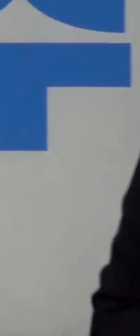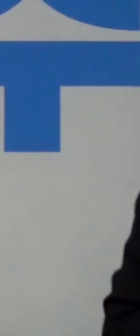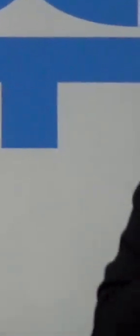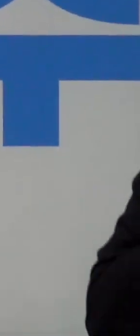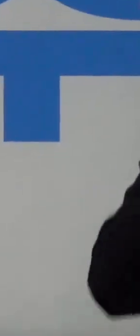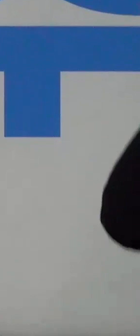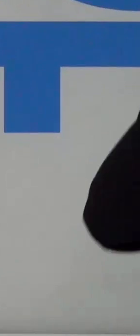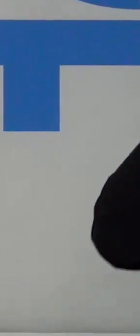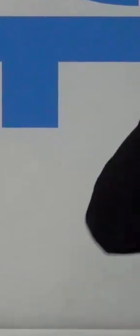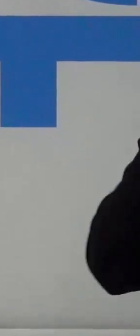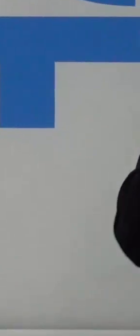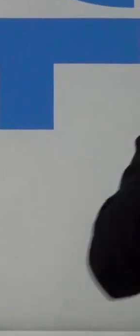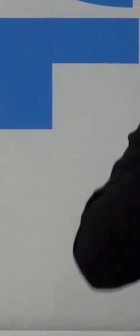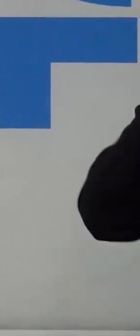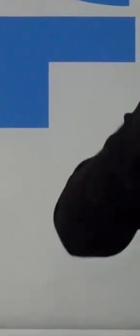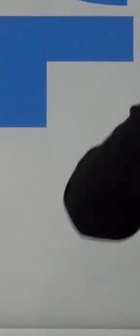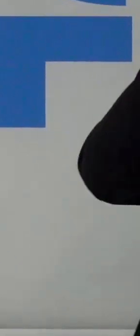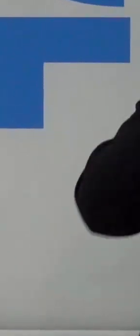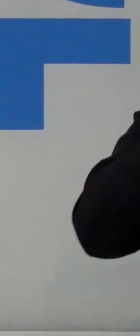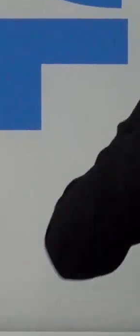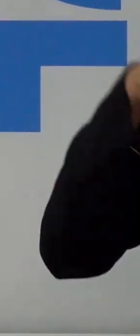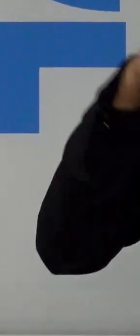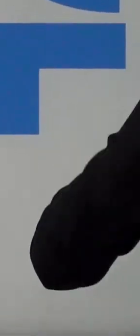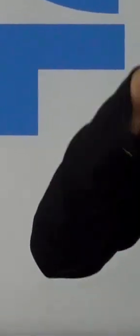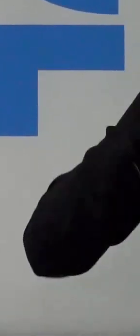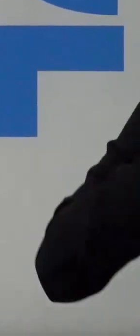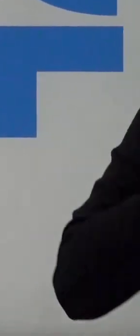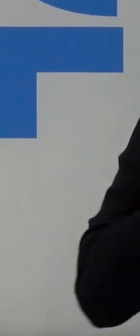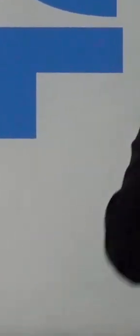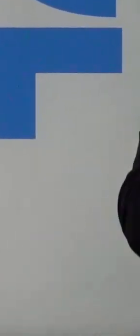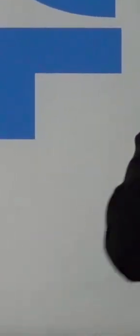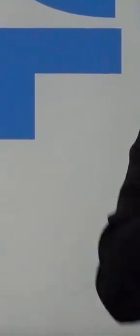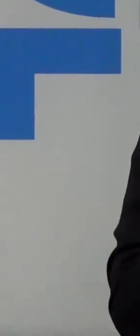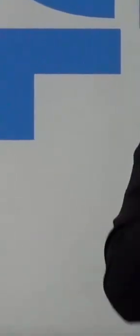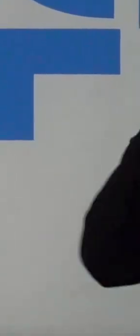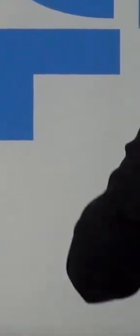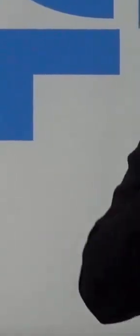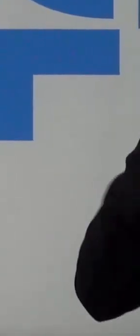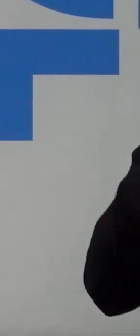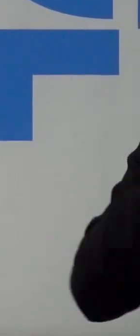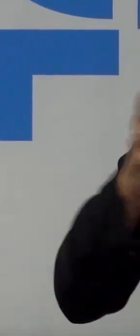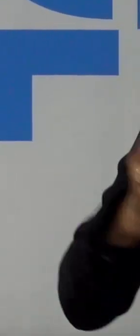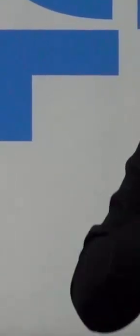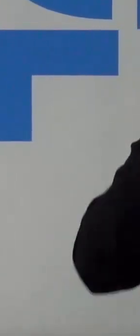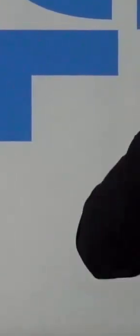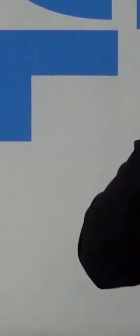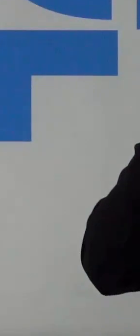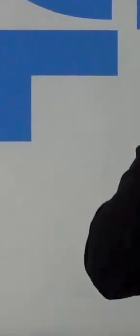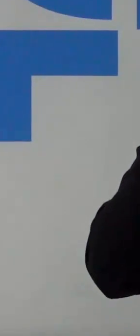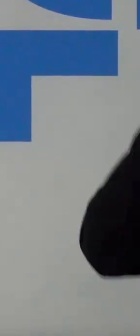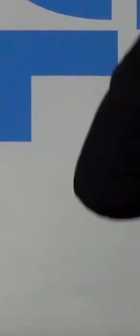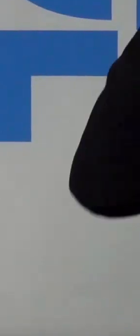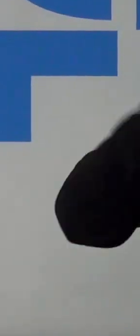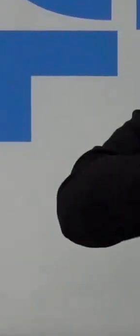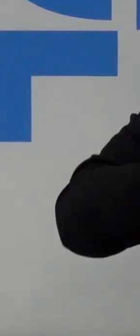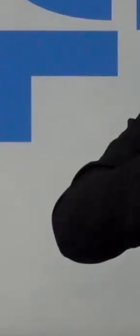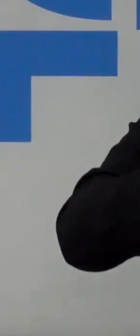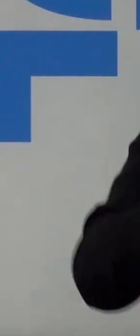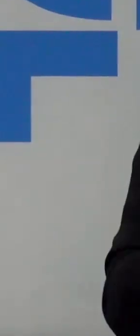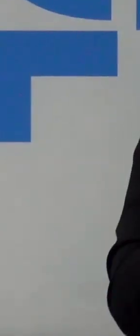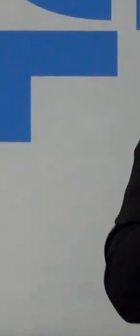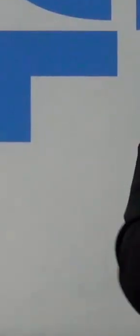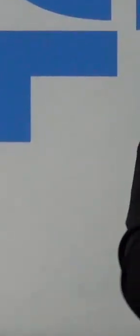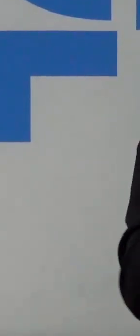이재명 후보님 캠프에는 외교 안보 통일에 관계된 것을 하나의 엄브렐라로 해서